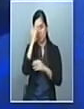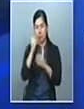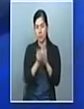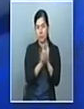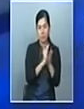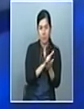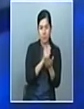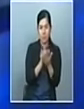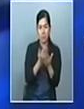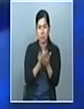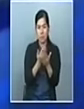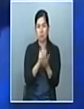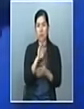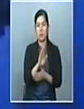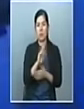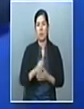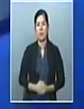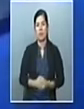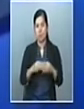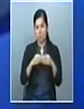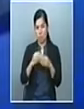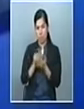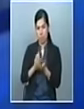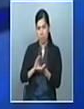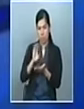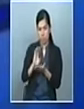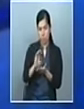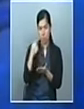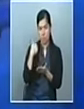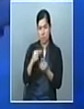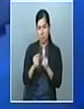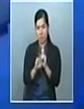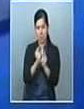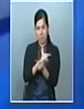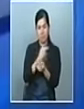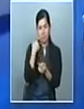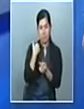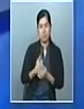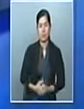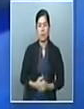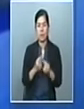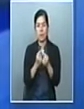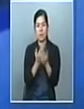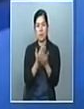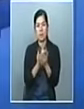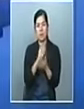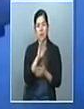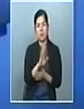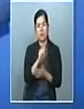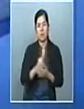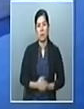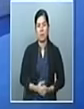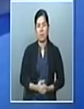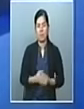ลาดหุ้นขึ้นอีกครั้งนึงนะคะทำให้นักทุนนั้นโยกเงินไปลงทุนในสินทรัพย์ที่มีความปลอดภัยอย่างเงิน ินดอลลาร์สหรัฐหรือว่าเงินเยนด้วย